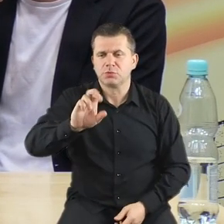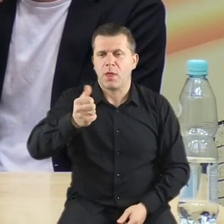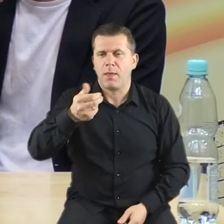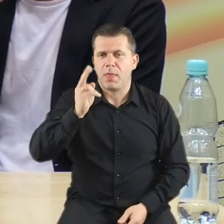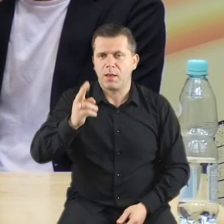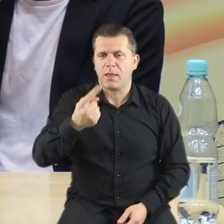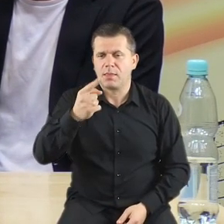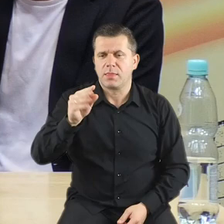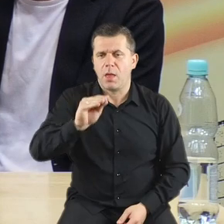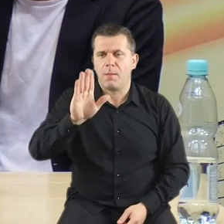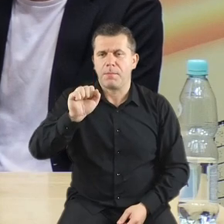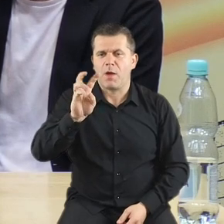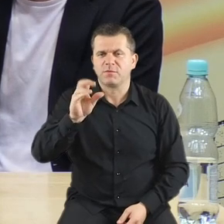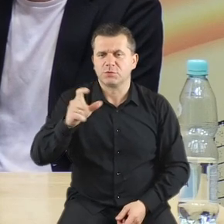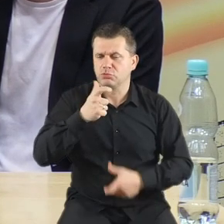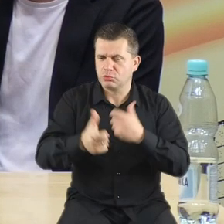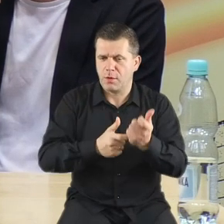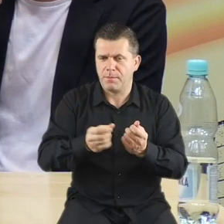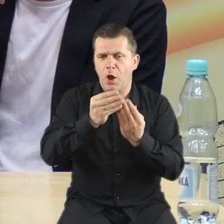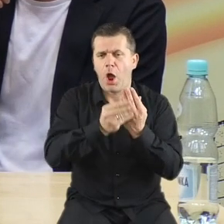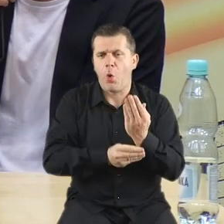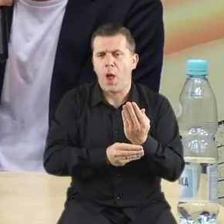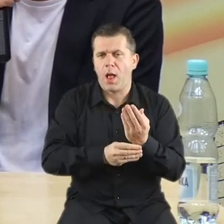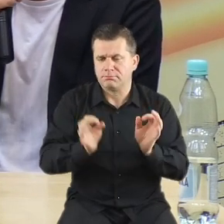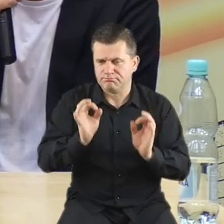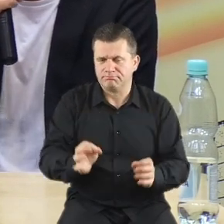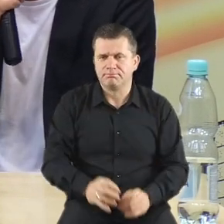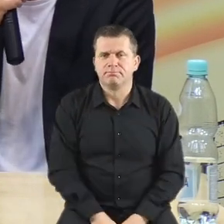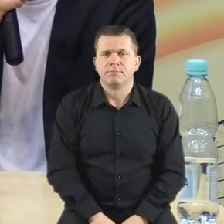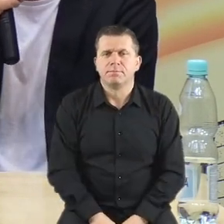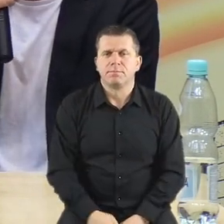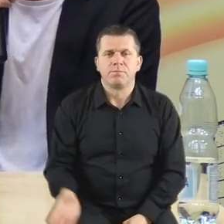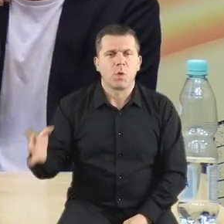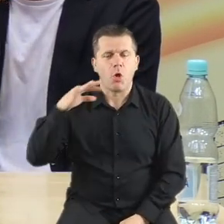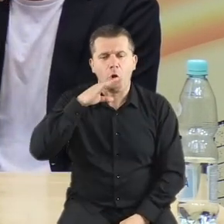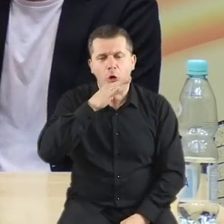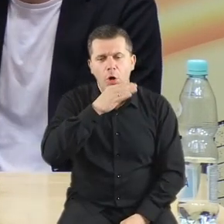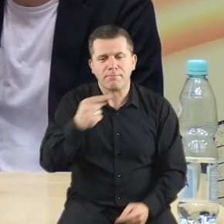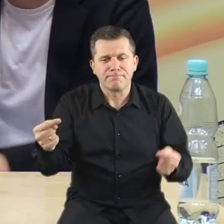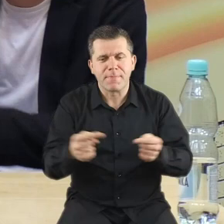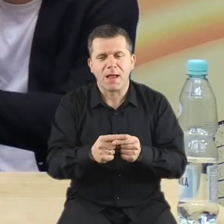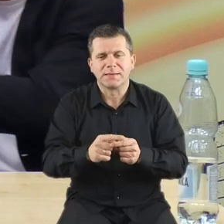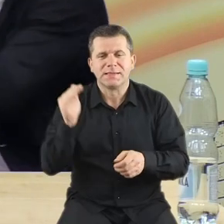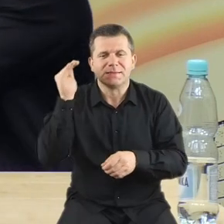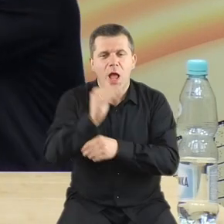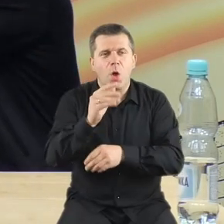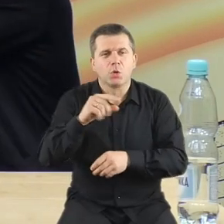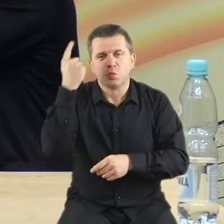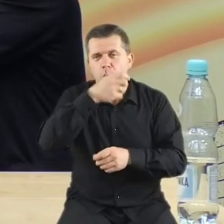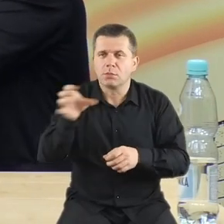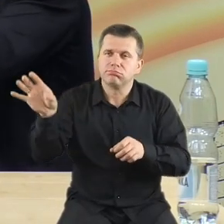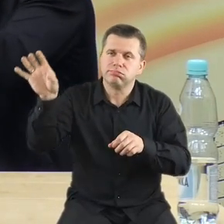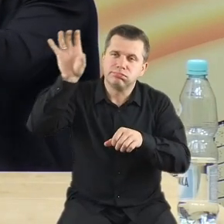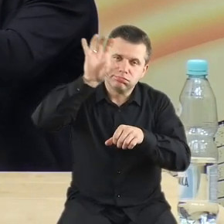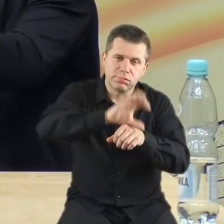bardzo piękną okładkę tej książki. Właśnie kolorem nawiązał do zachodu słońca nad morzem, a tutaj tymi